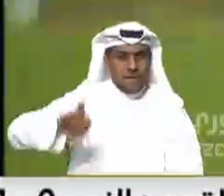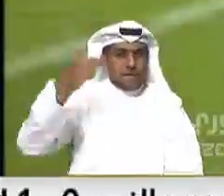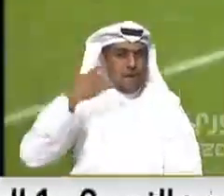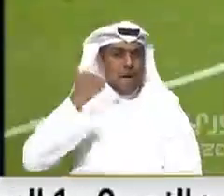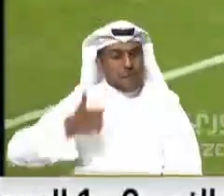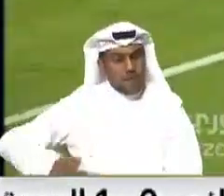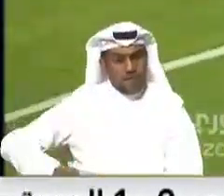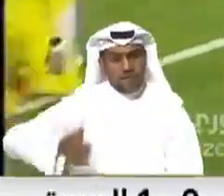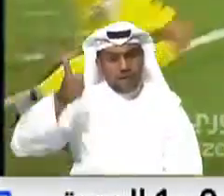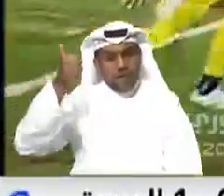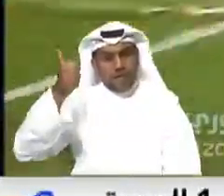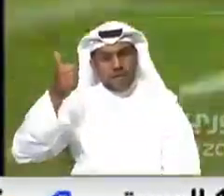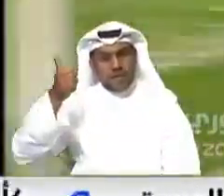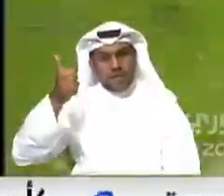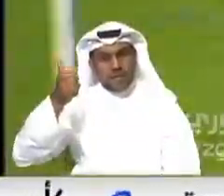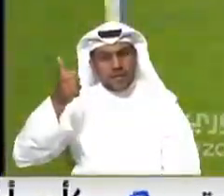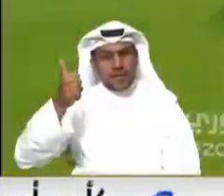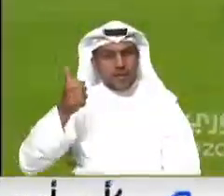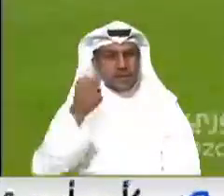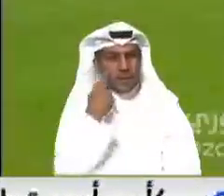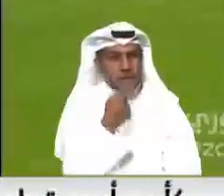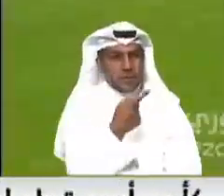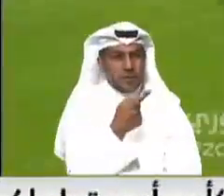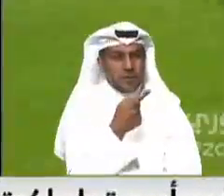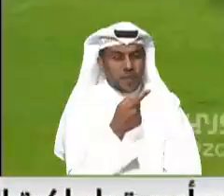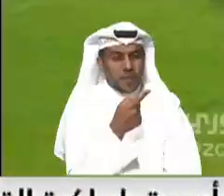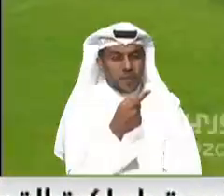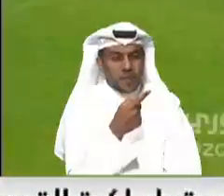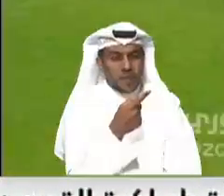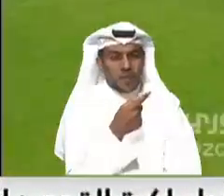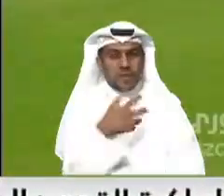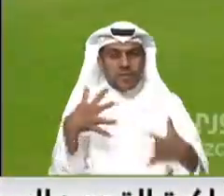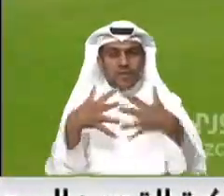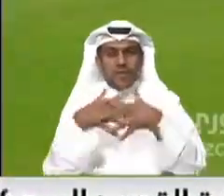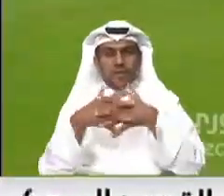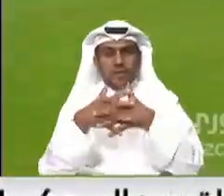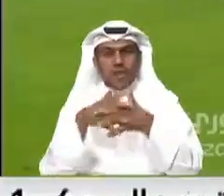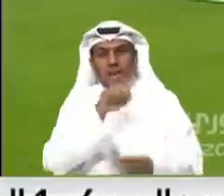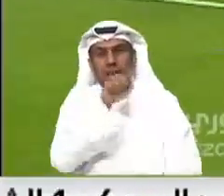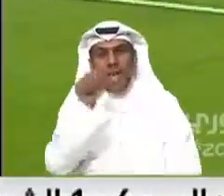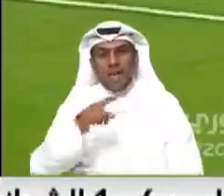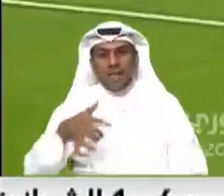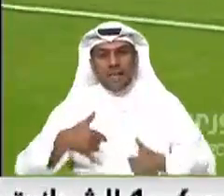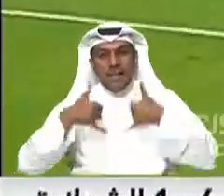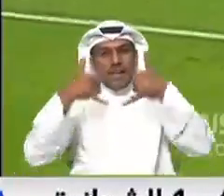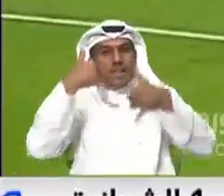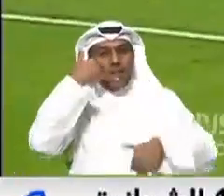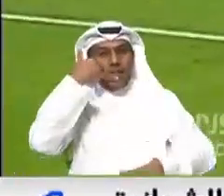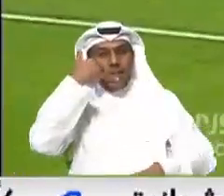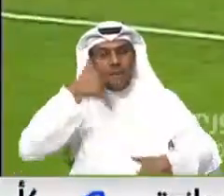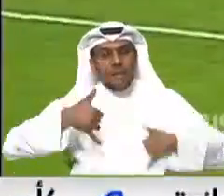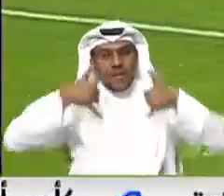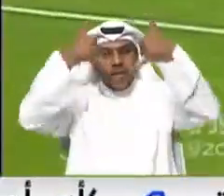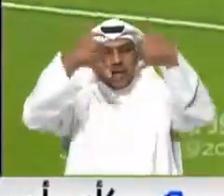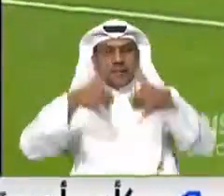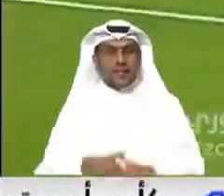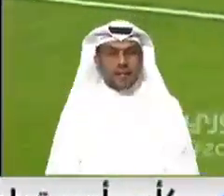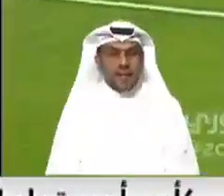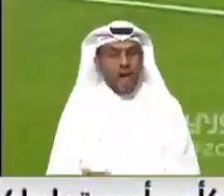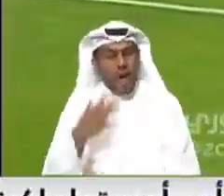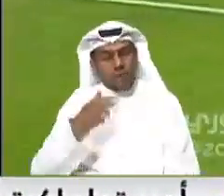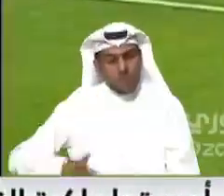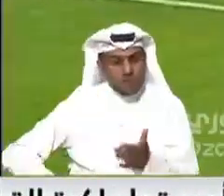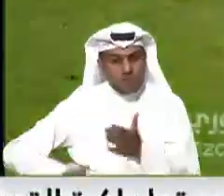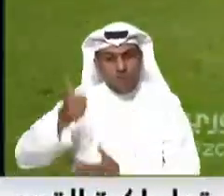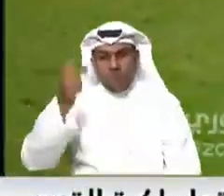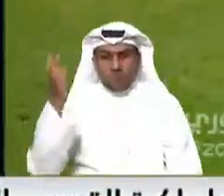الخامسه من القسم الثالث لدوري زين الممتاز العربي اقلع وامتع عشاقه لاسيما